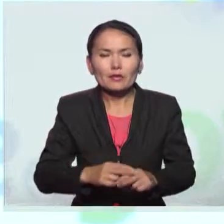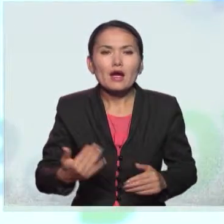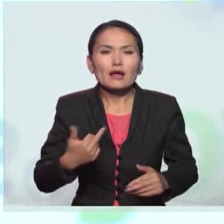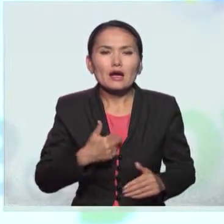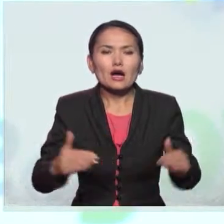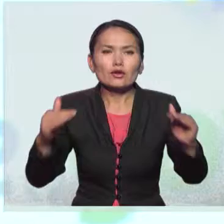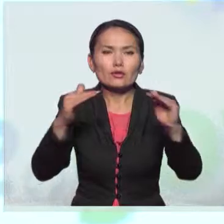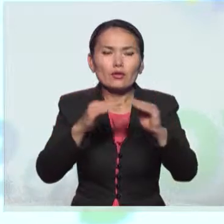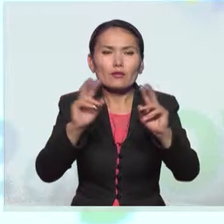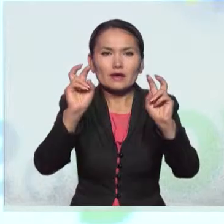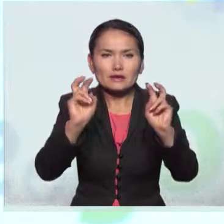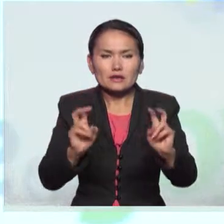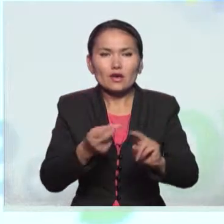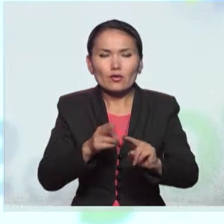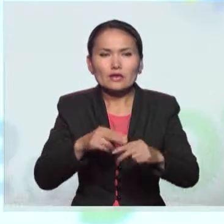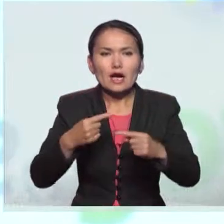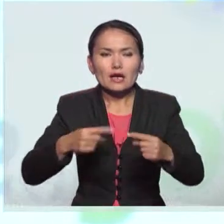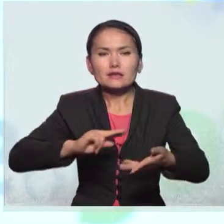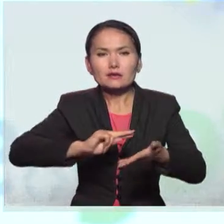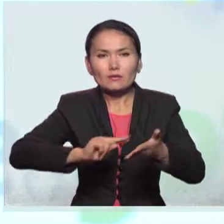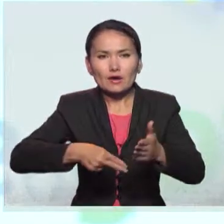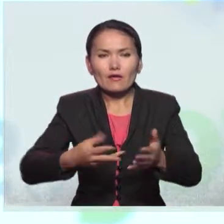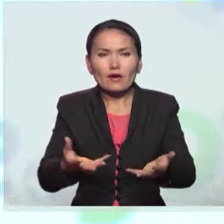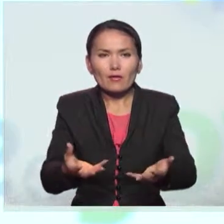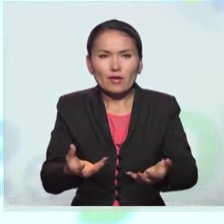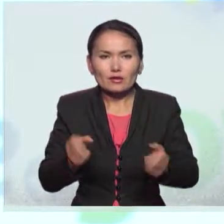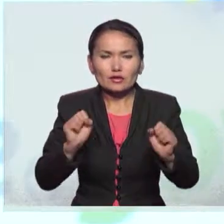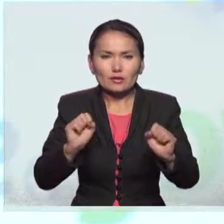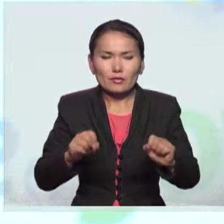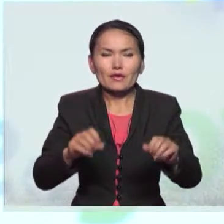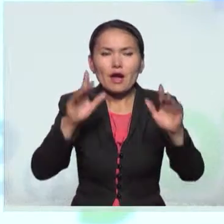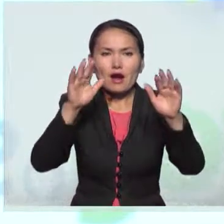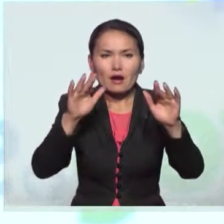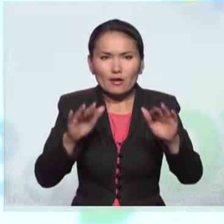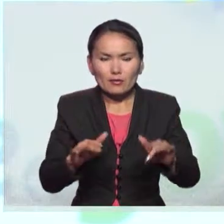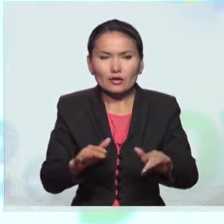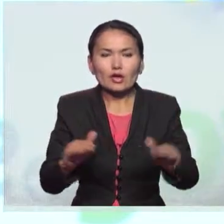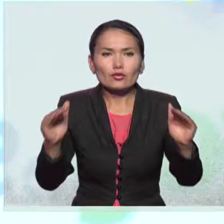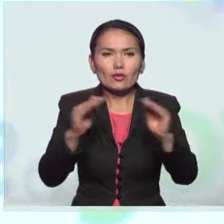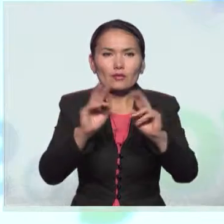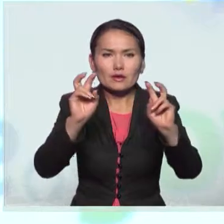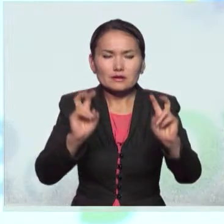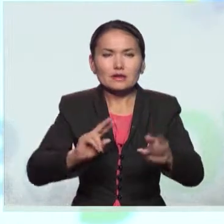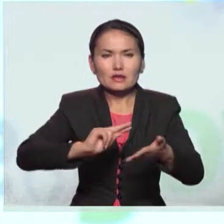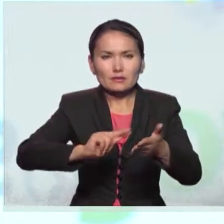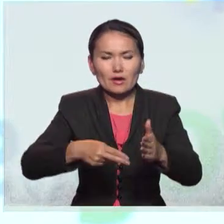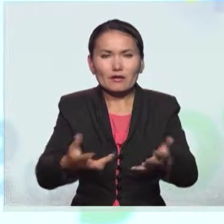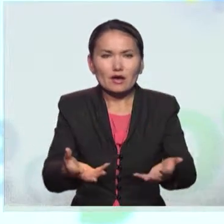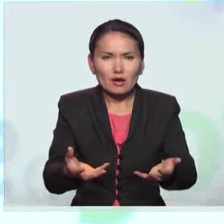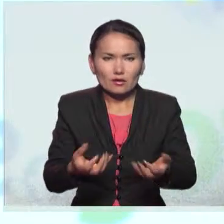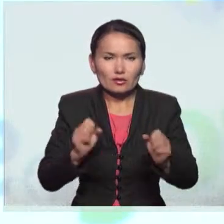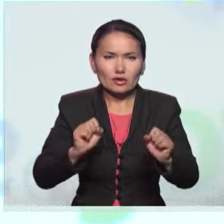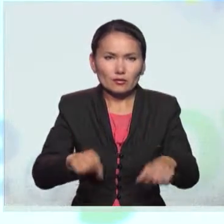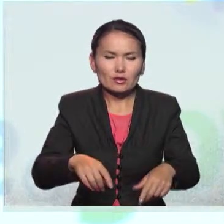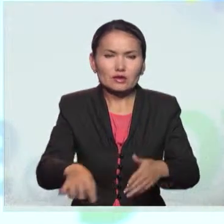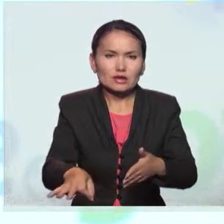Менде кішкентай балам бар. Енді мен білем, компьютерден сайтқа кіруге болады. Содан справканы тез